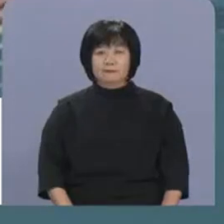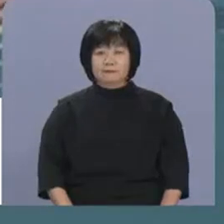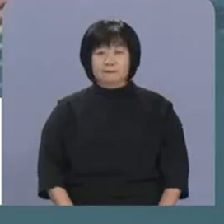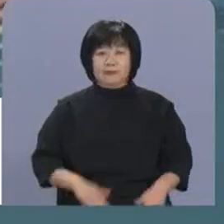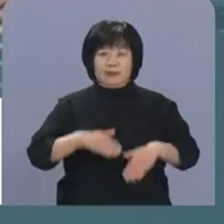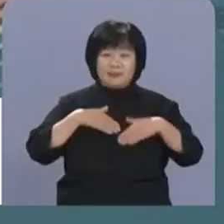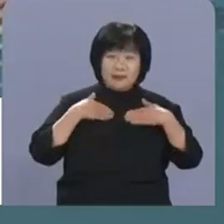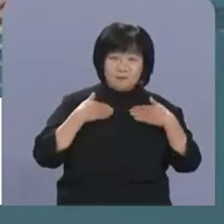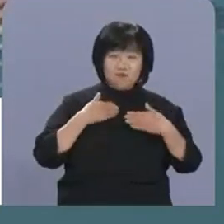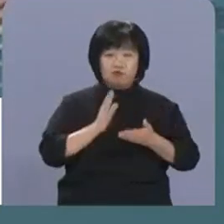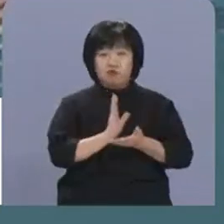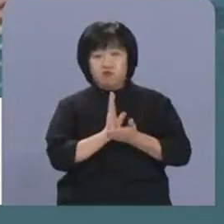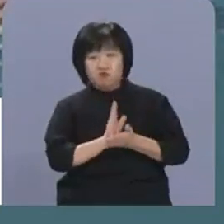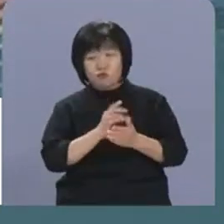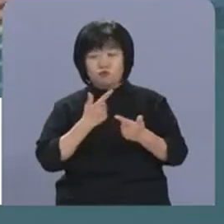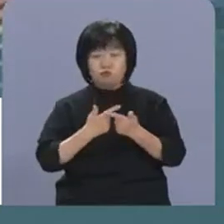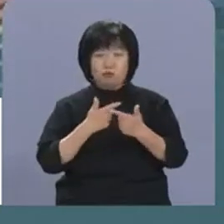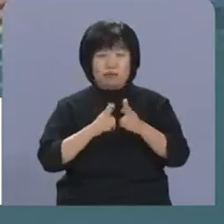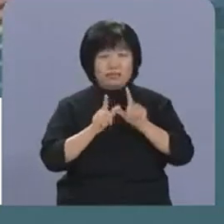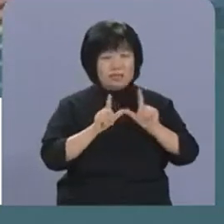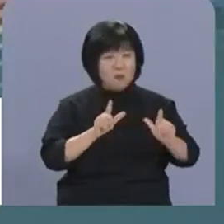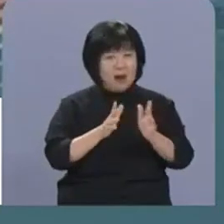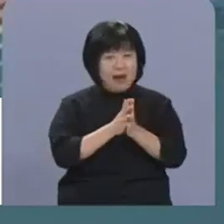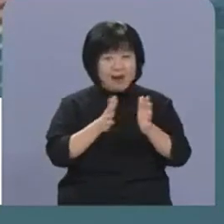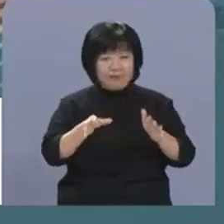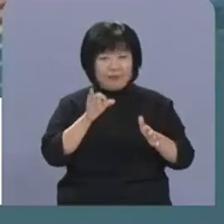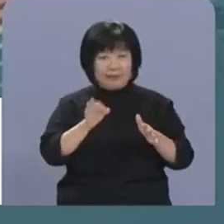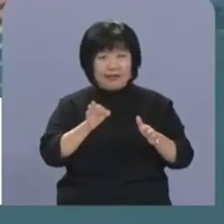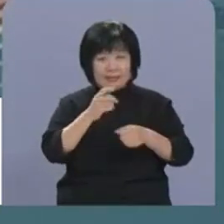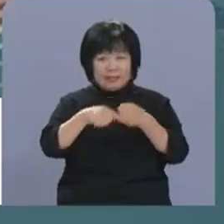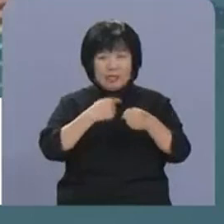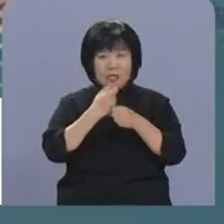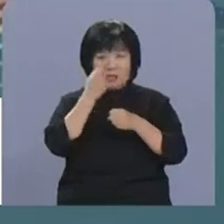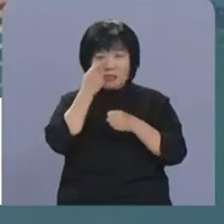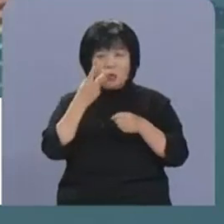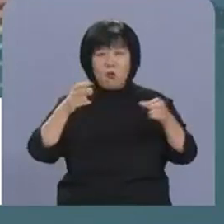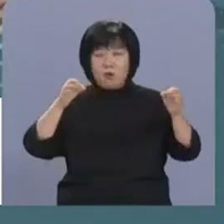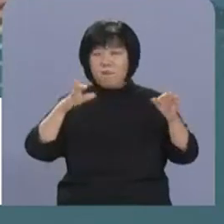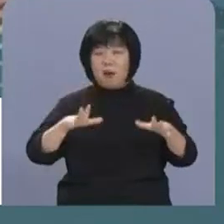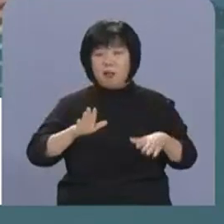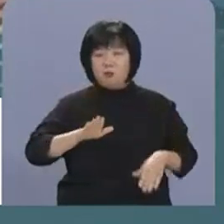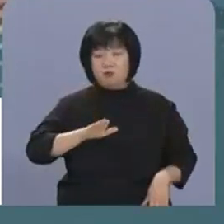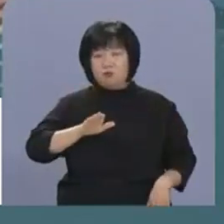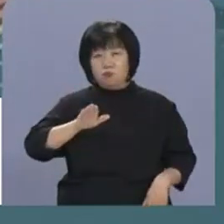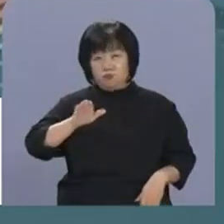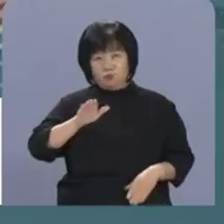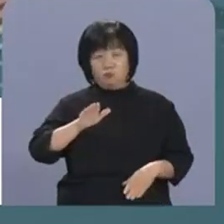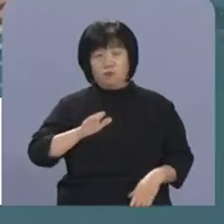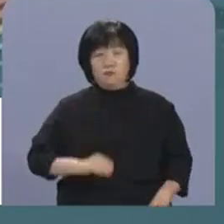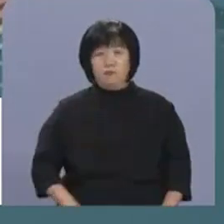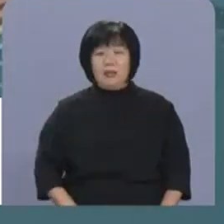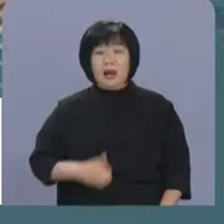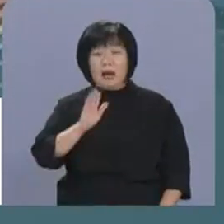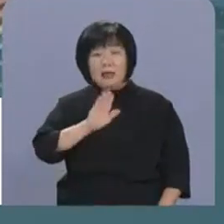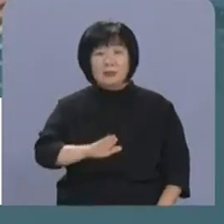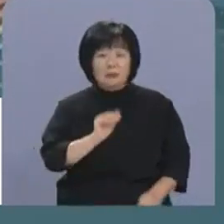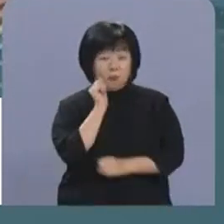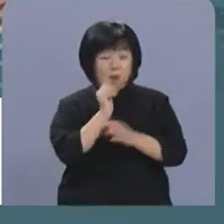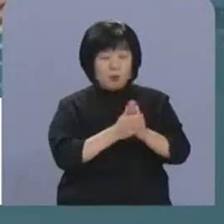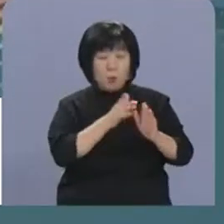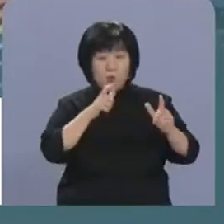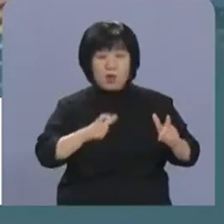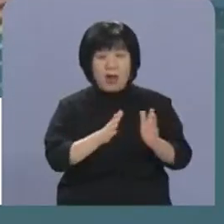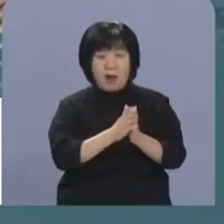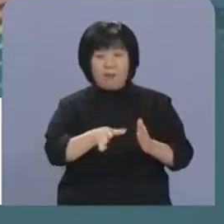남구와 수영구 등 부산 일부 지역의 아파트 가격이 1년 2개월 만에 오름세로 전환했습니다 하지만 원도심